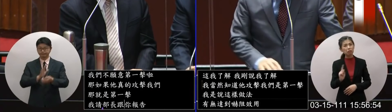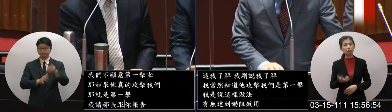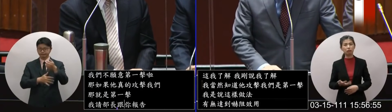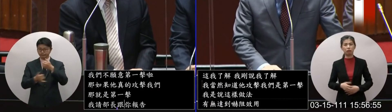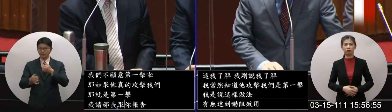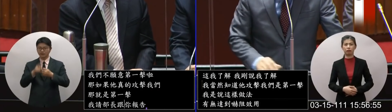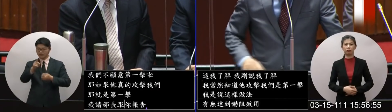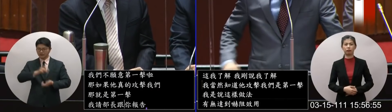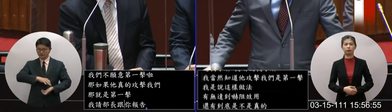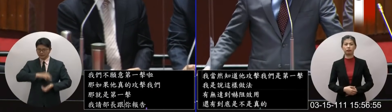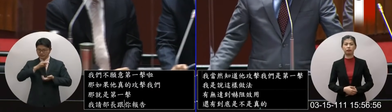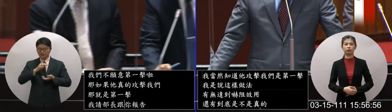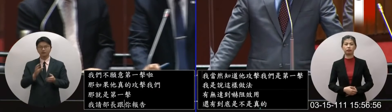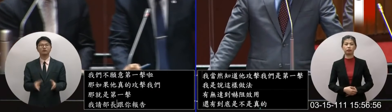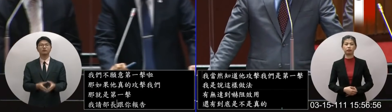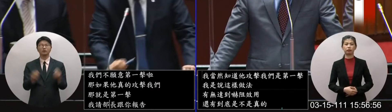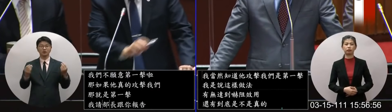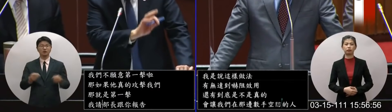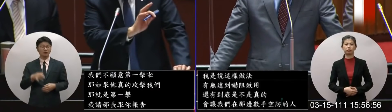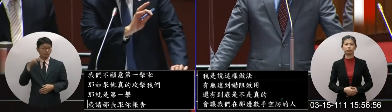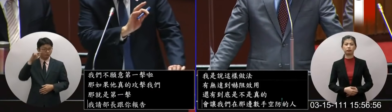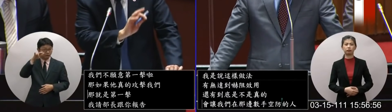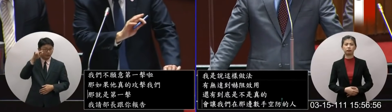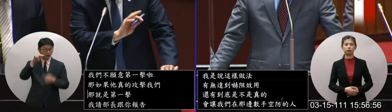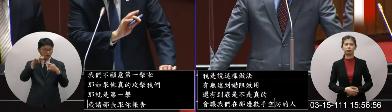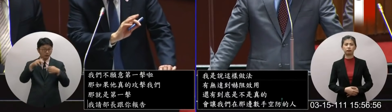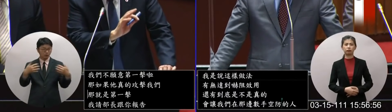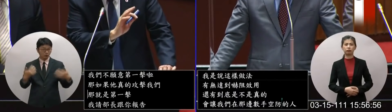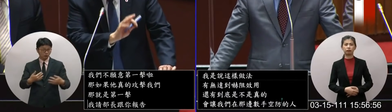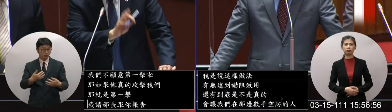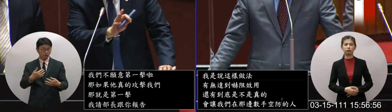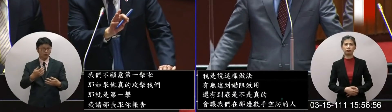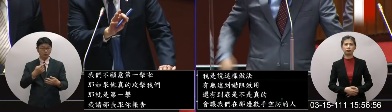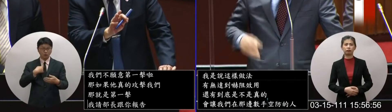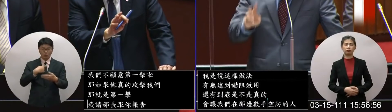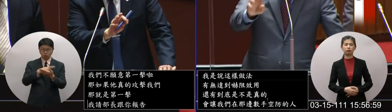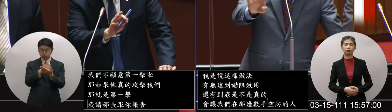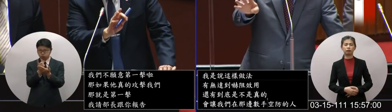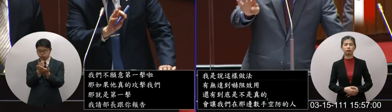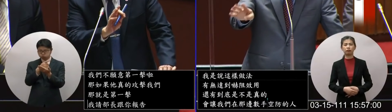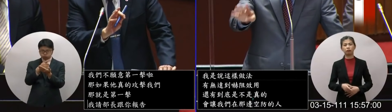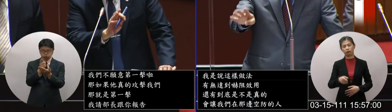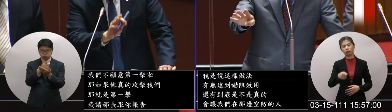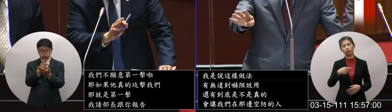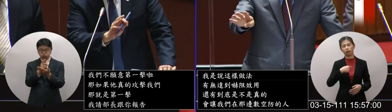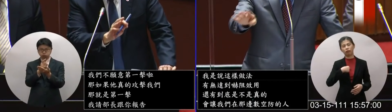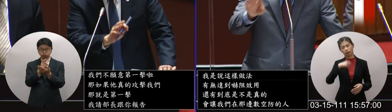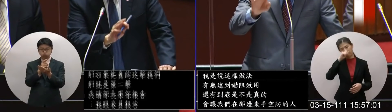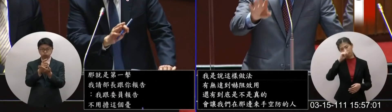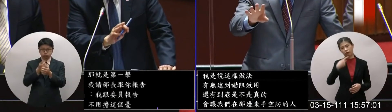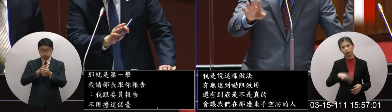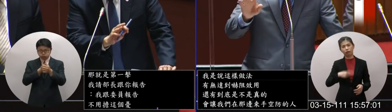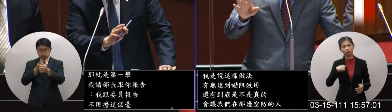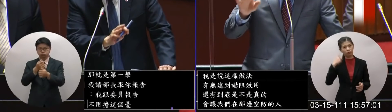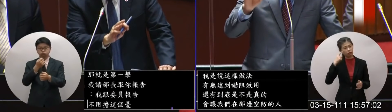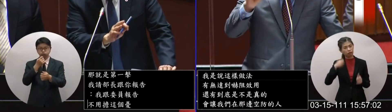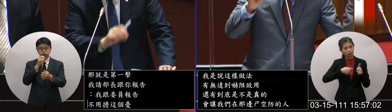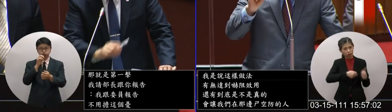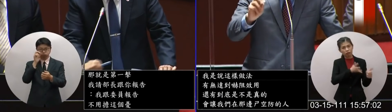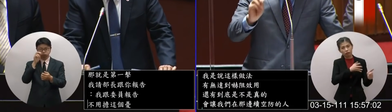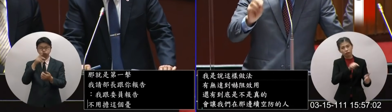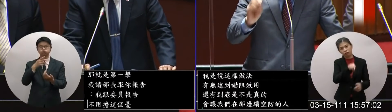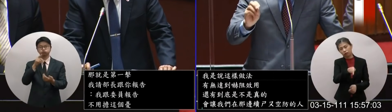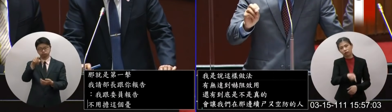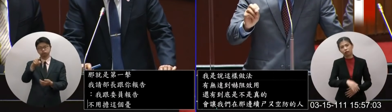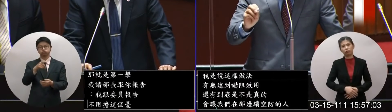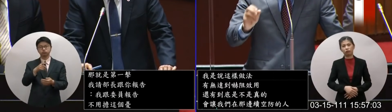忧，因为每次飞机有状况，我们都可以雷达侦测到。 所以你 雷第二个， 这就是我后面要追问的。除了 飞弹都知